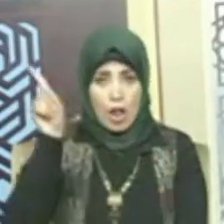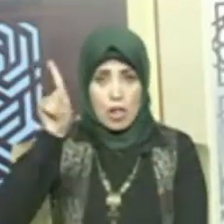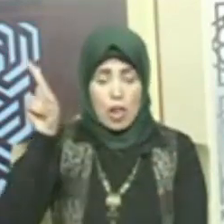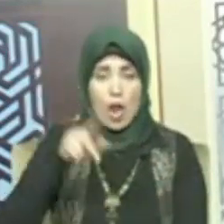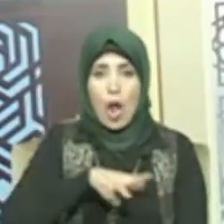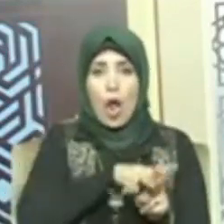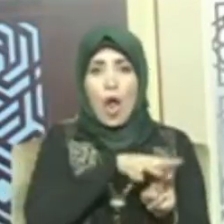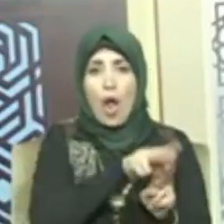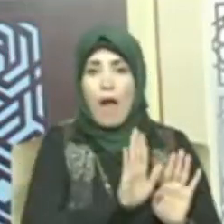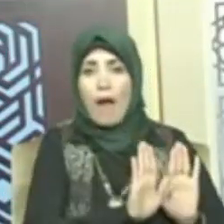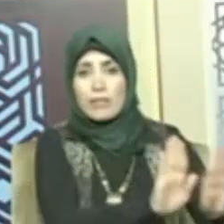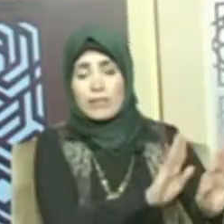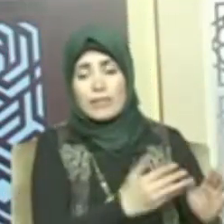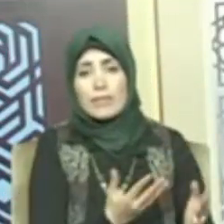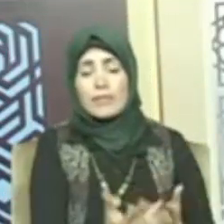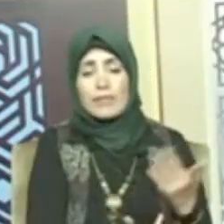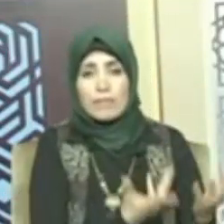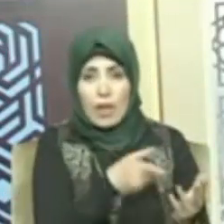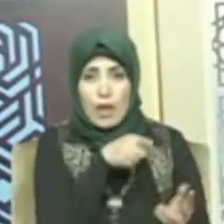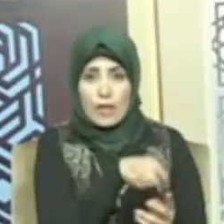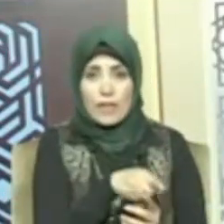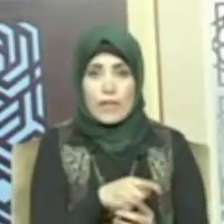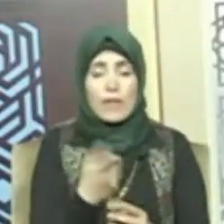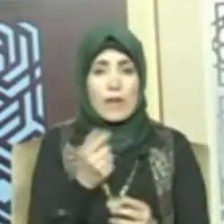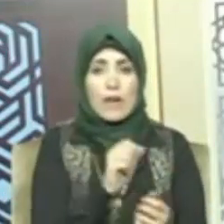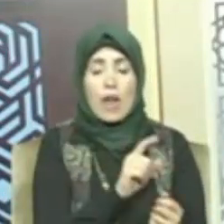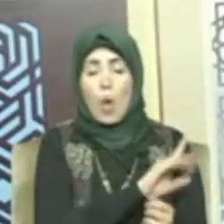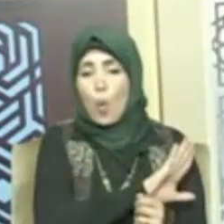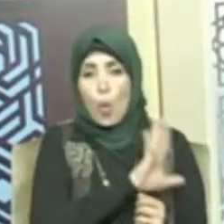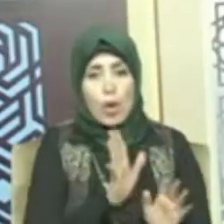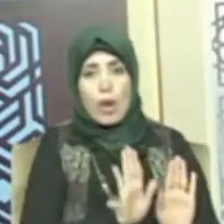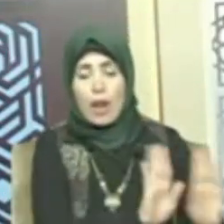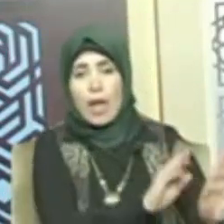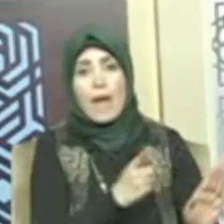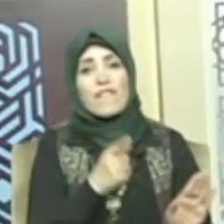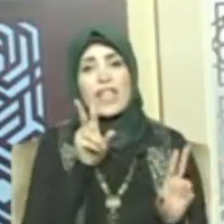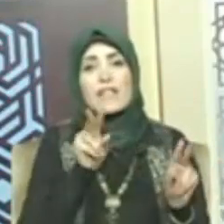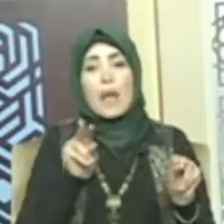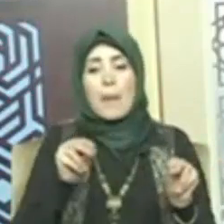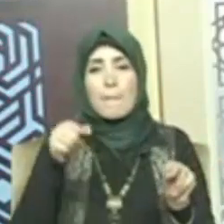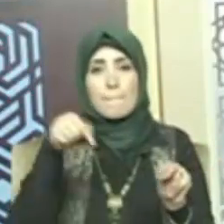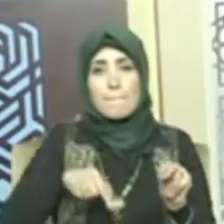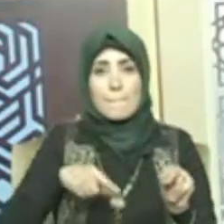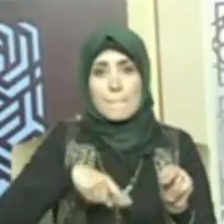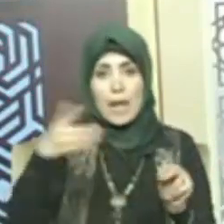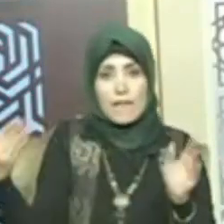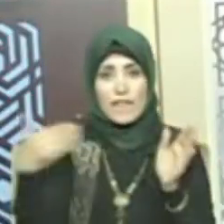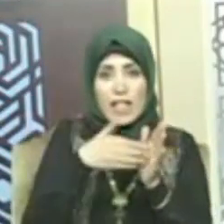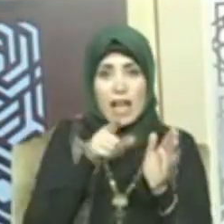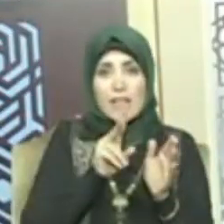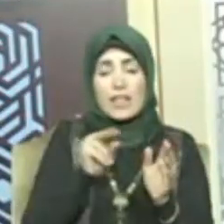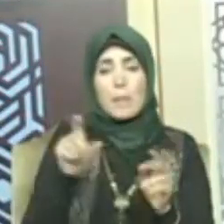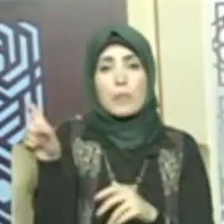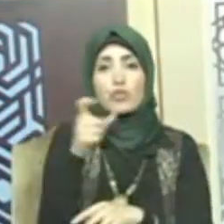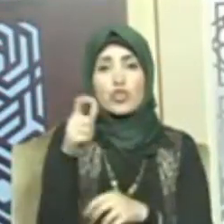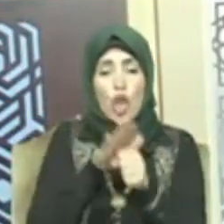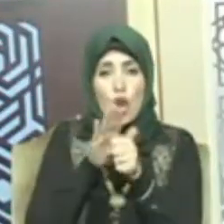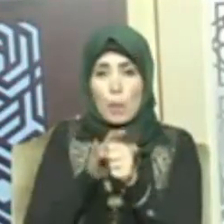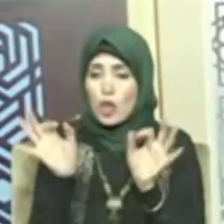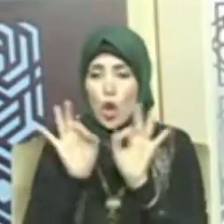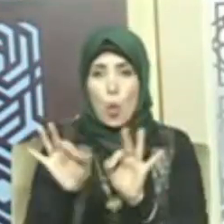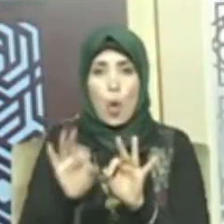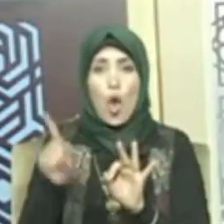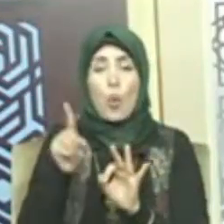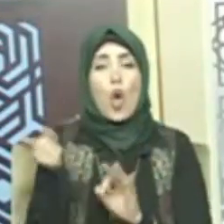الله عز وجل فيه مثل ما أعتق في سائر الشهر، أي